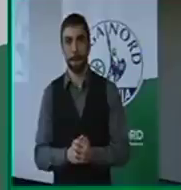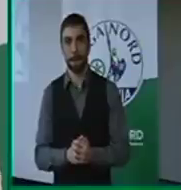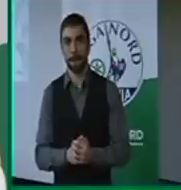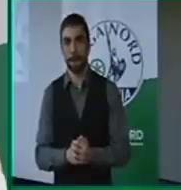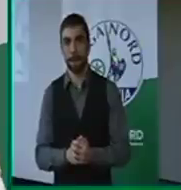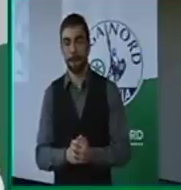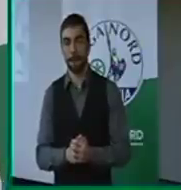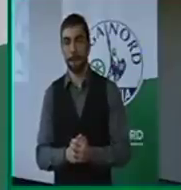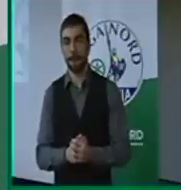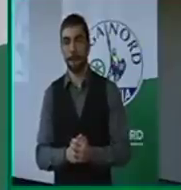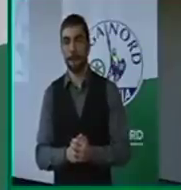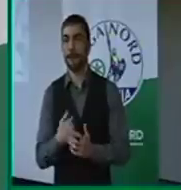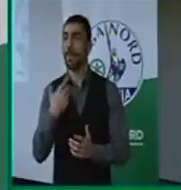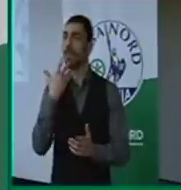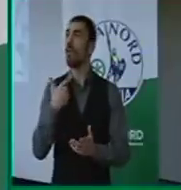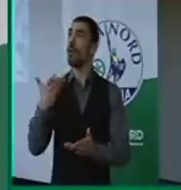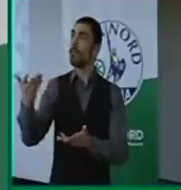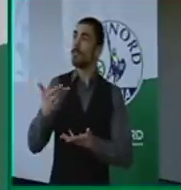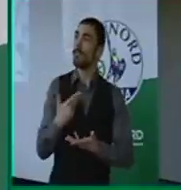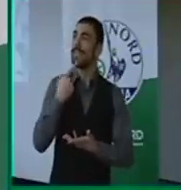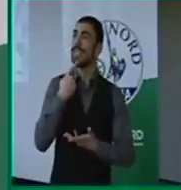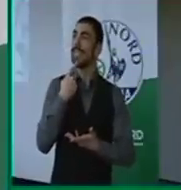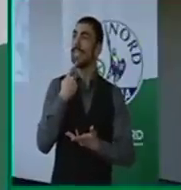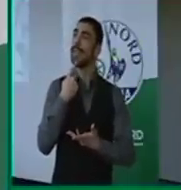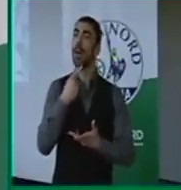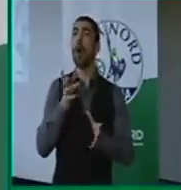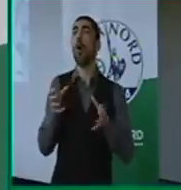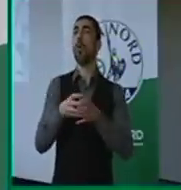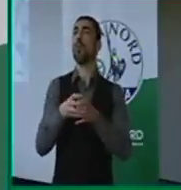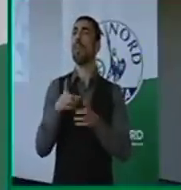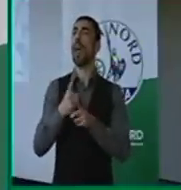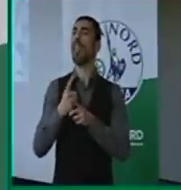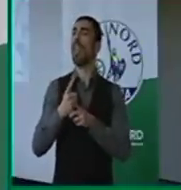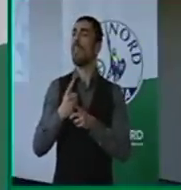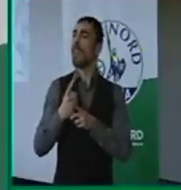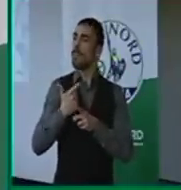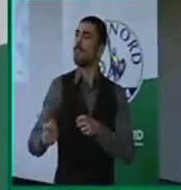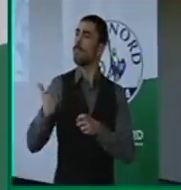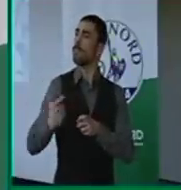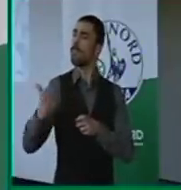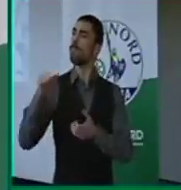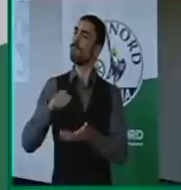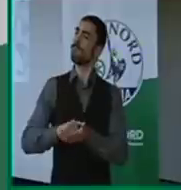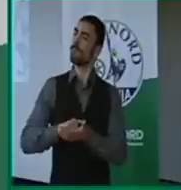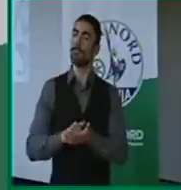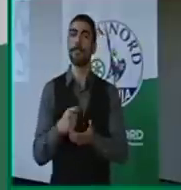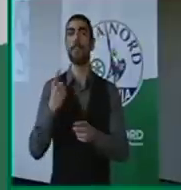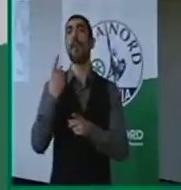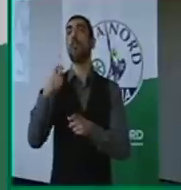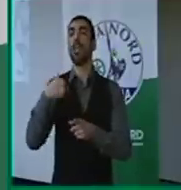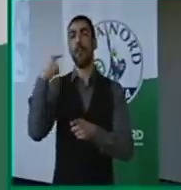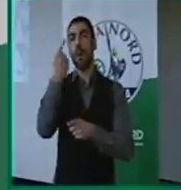chiudo chiudo con l'invito a essere una comunità che resiste abbiamo un vantaggio rispetto agli altri Abbiamo capito